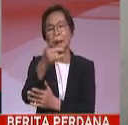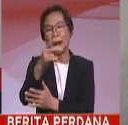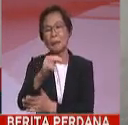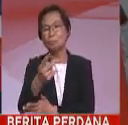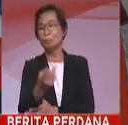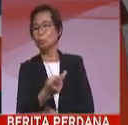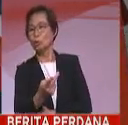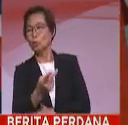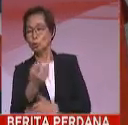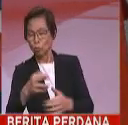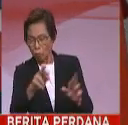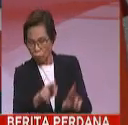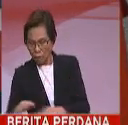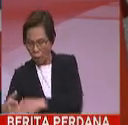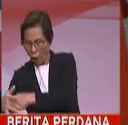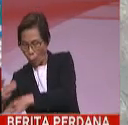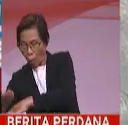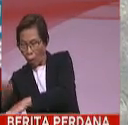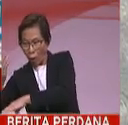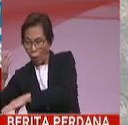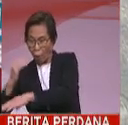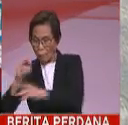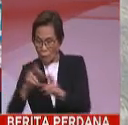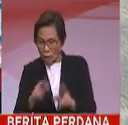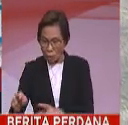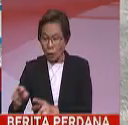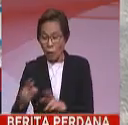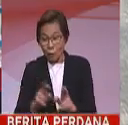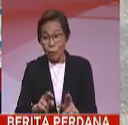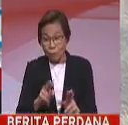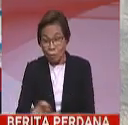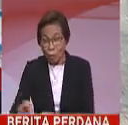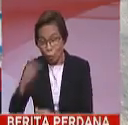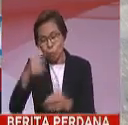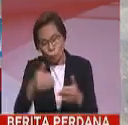Negara sudah merancang lebih awal untuk